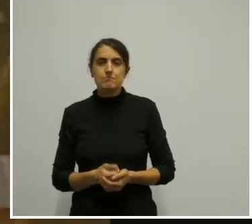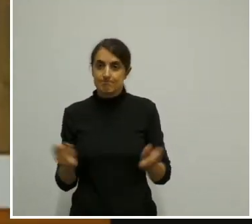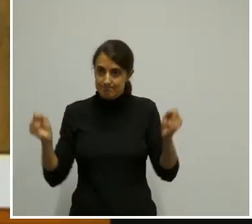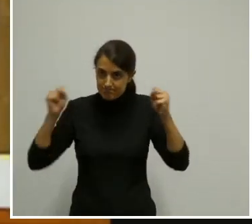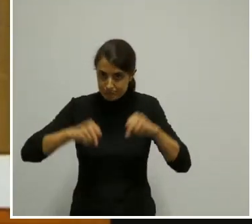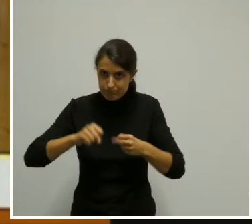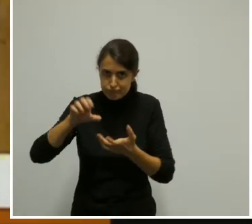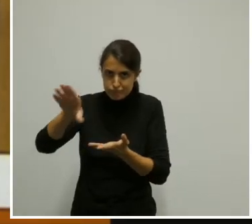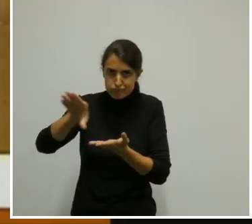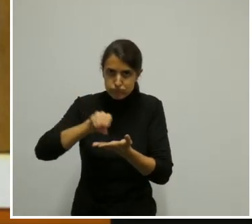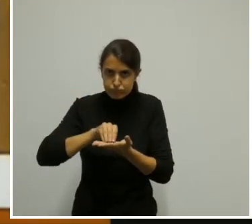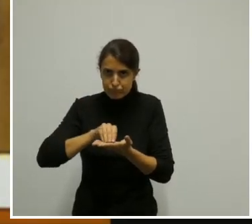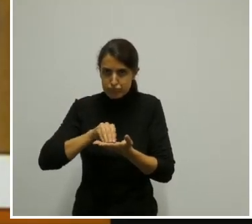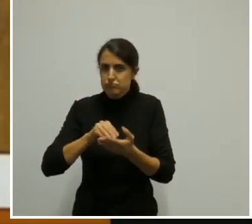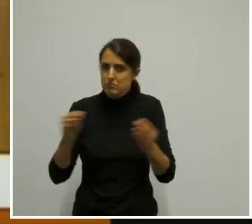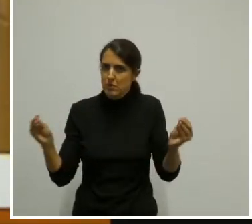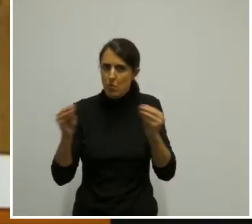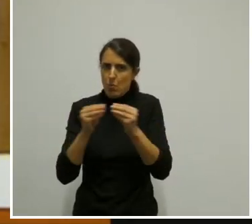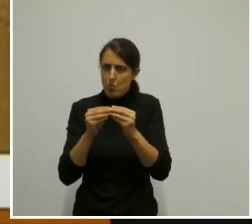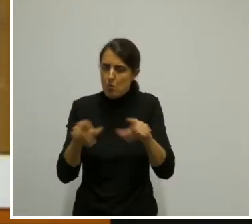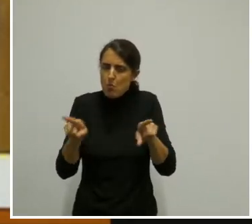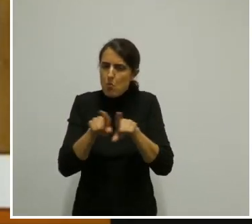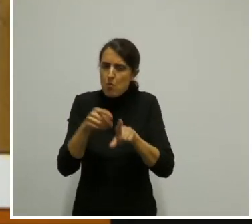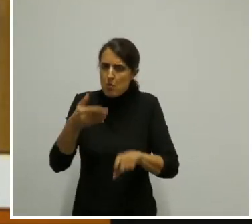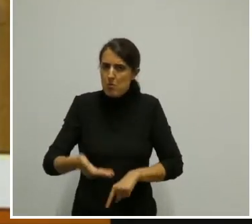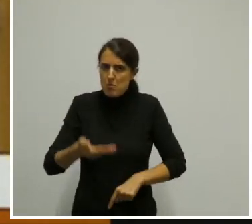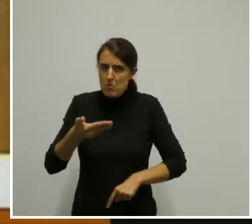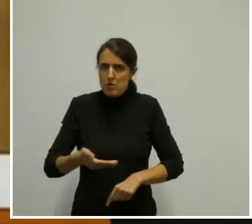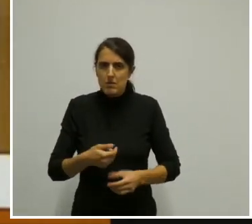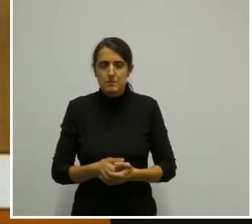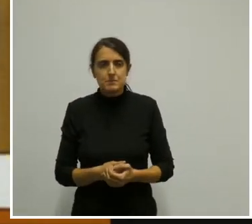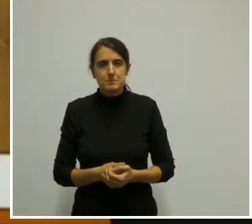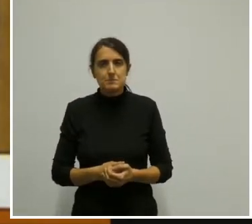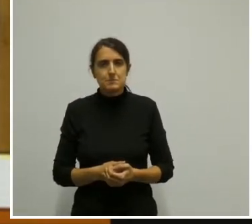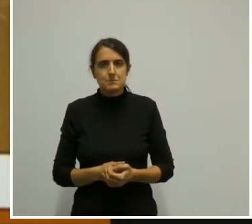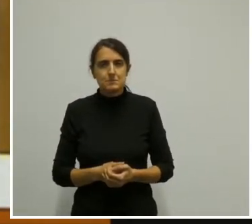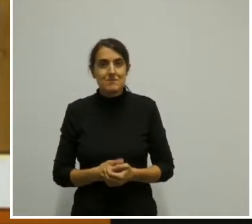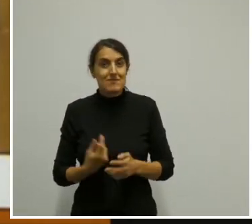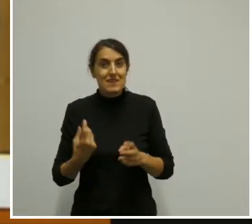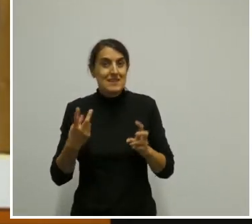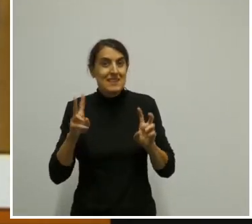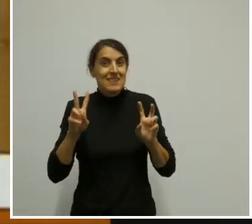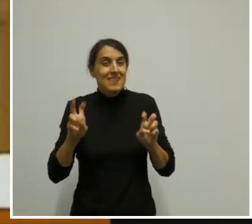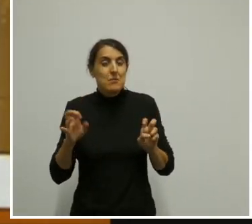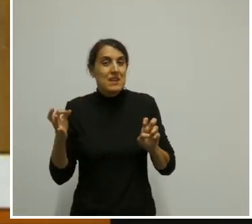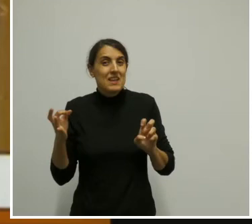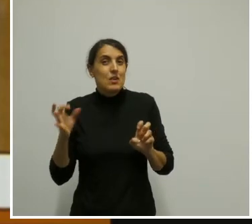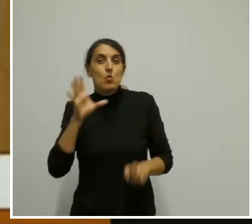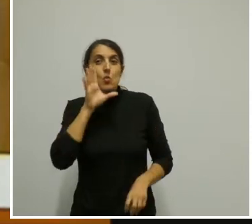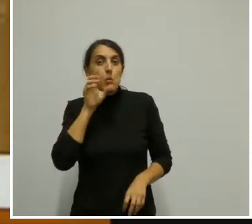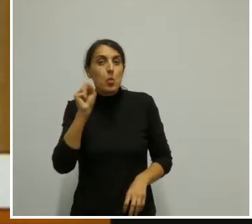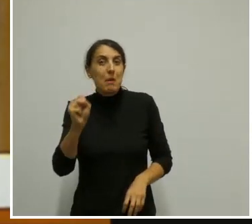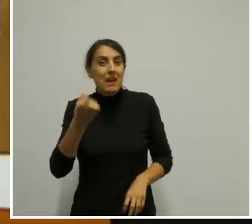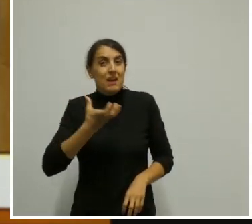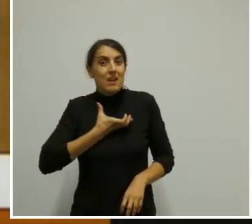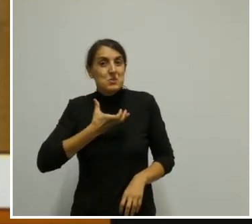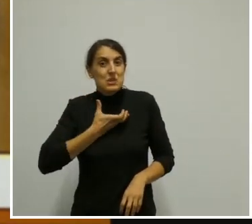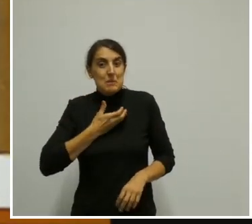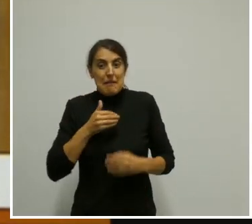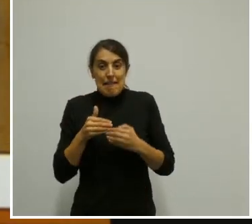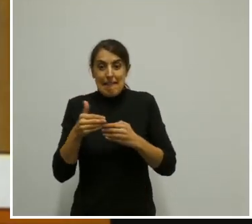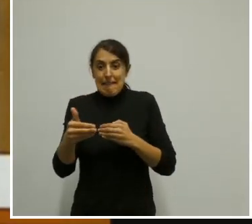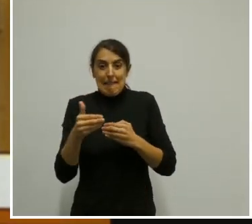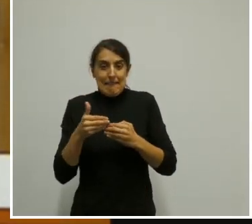D'acord amb la importància, sí que aquí hi ha un tema que estem a final de mandat i, per tant, no podem